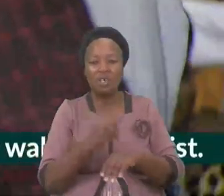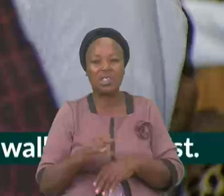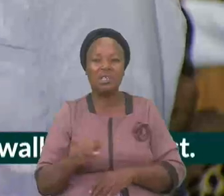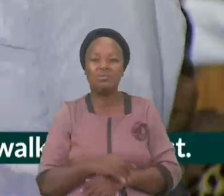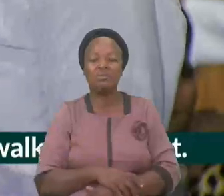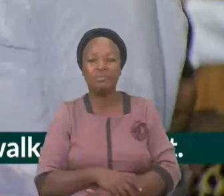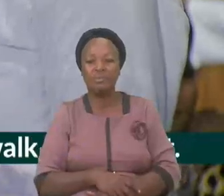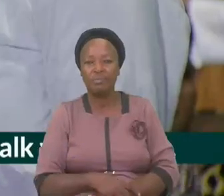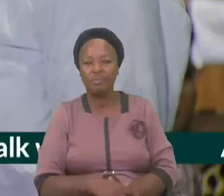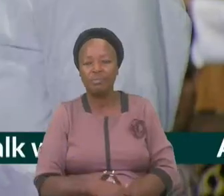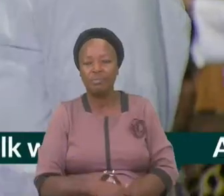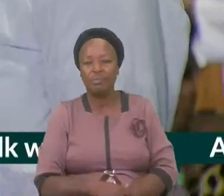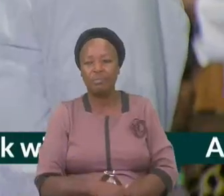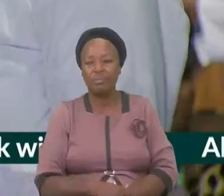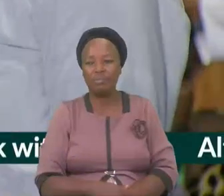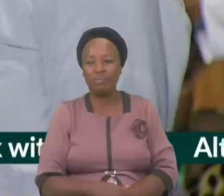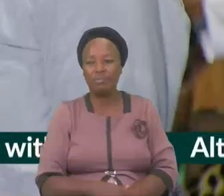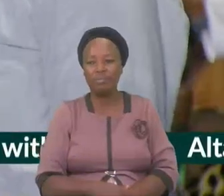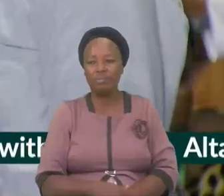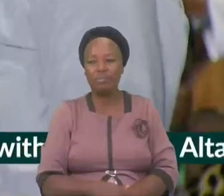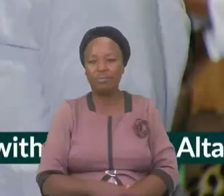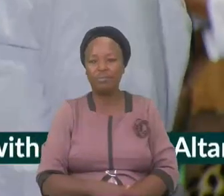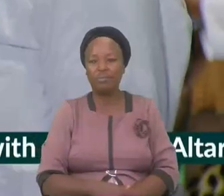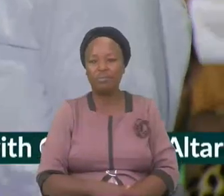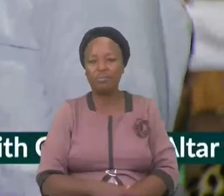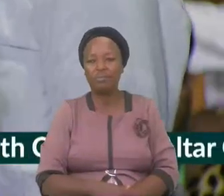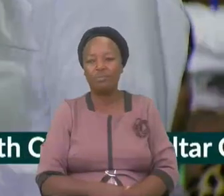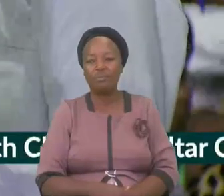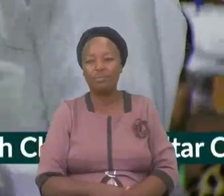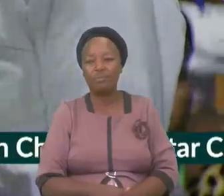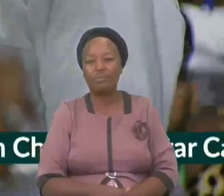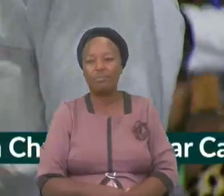Donc que notre pasteur vienne pour ce moment de conseil.